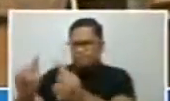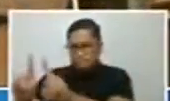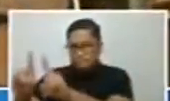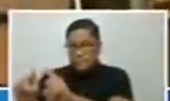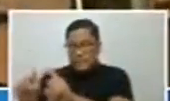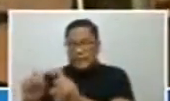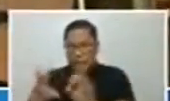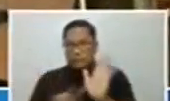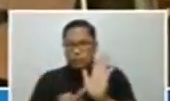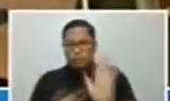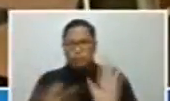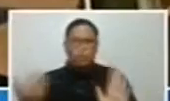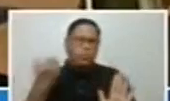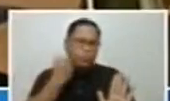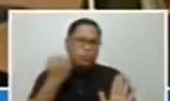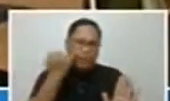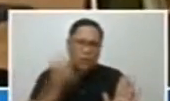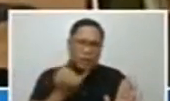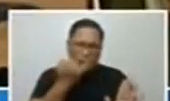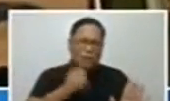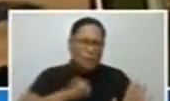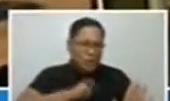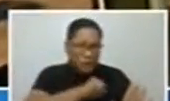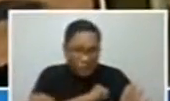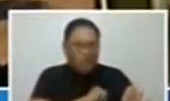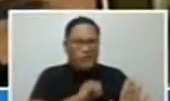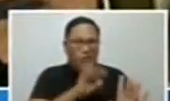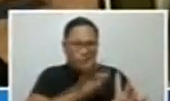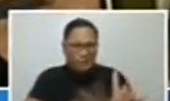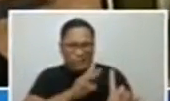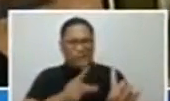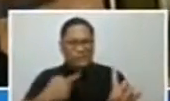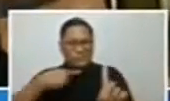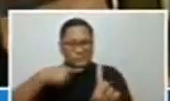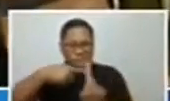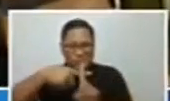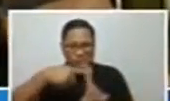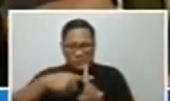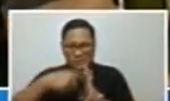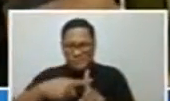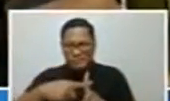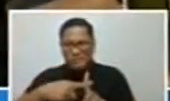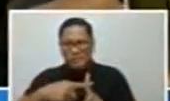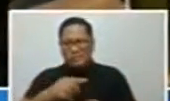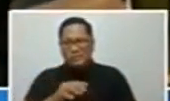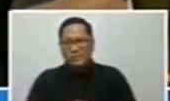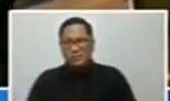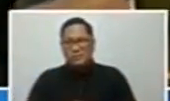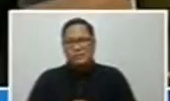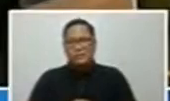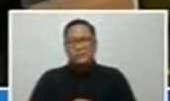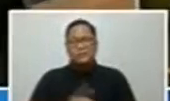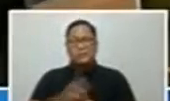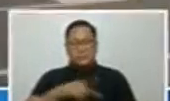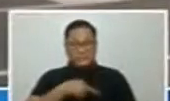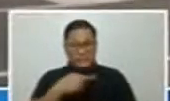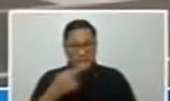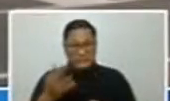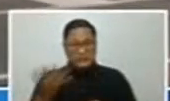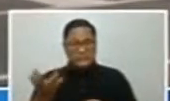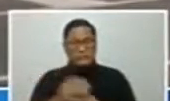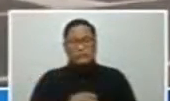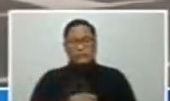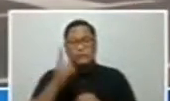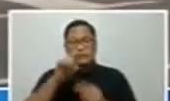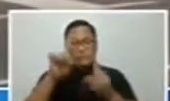lang nag-maximize yung mga eroplano at saka barko ng kanilang mga pasahero. But we are ready kasi sinasalubong ng